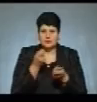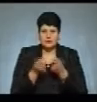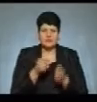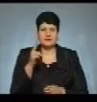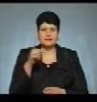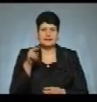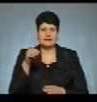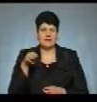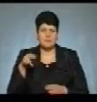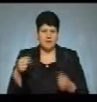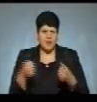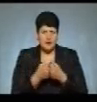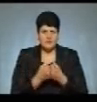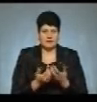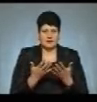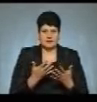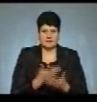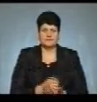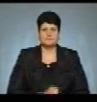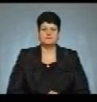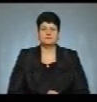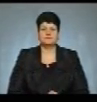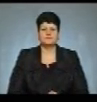наші кореспонденти.